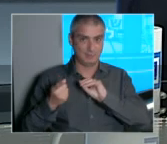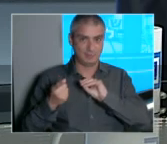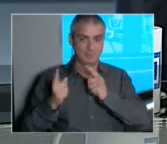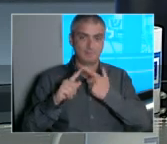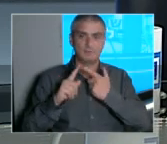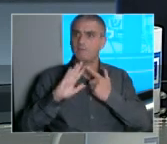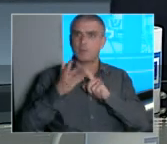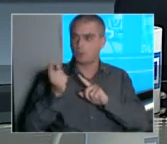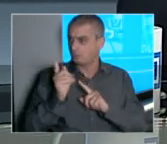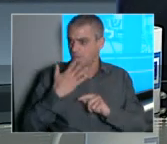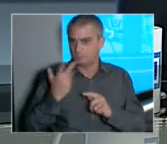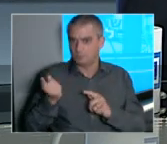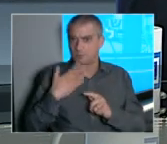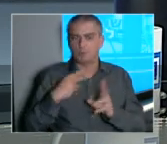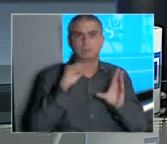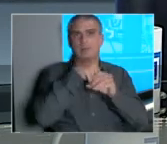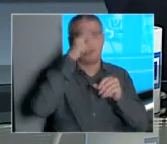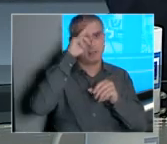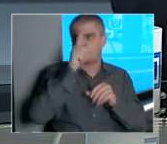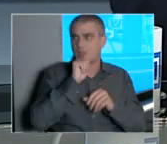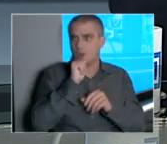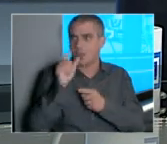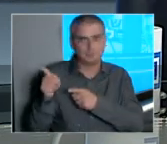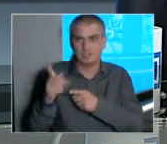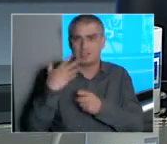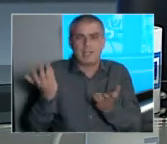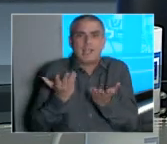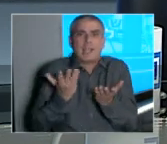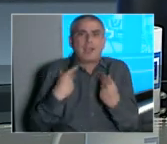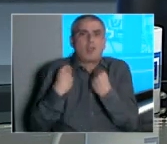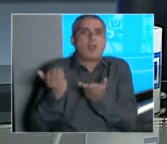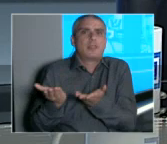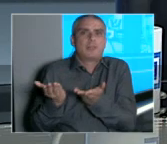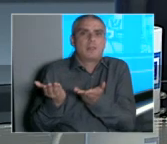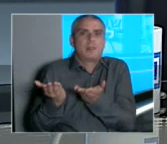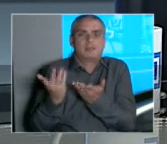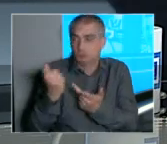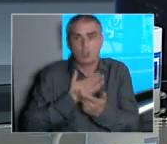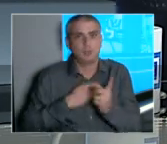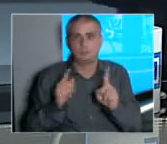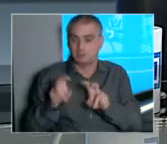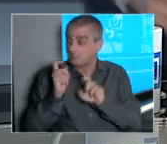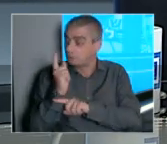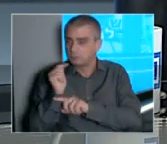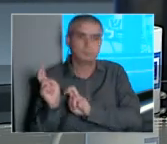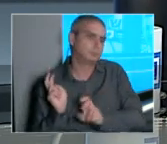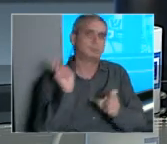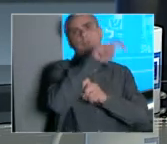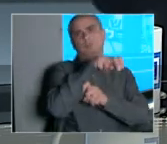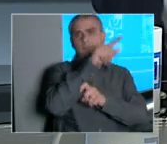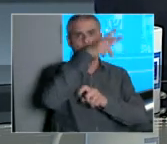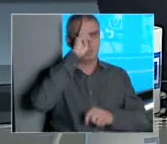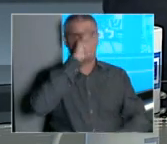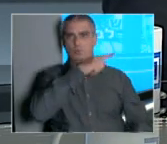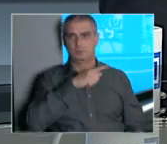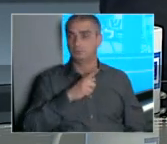לליכוד, וכל זה שבכלל רוצה את הליכוד. היא בכלל לא רוצה אותם. איך הם נותנים לה כאשר היא רוצה בהזדמנות הראשונה לקפוץ קפיצת ראש